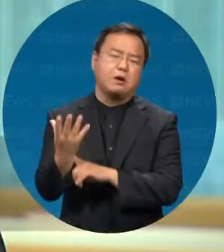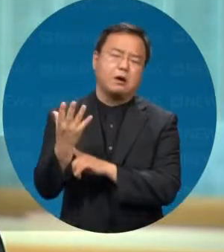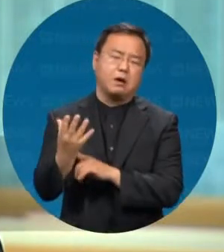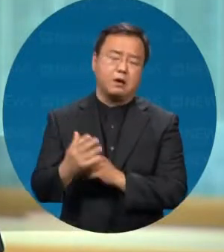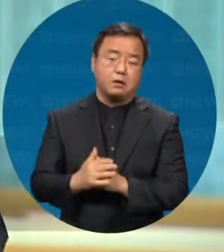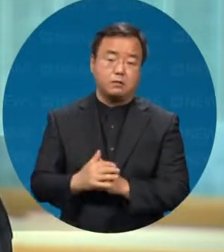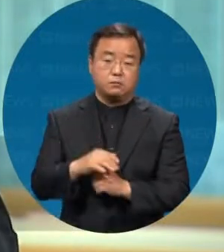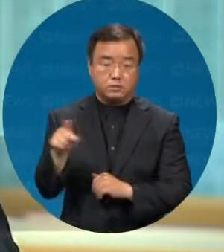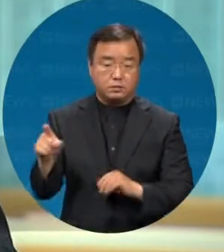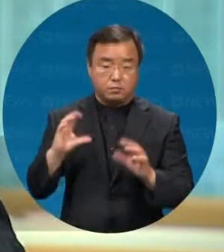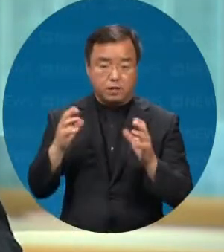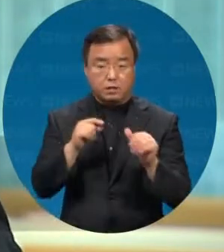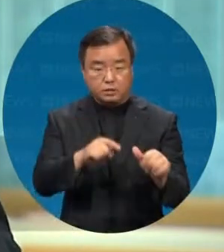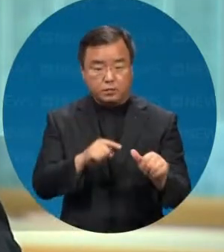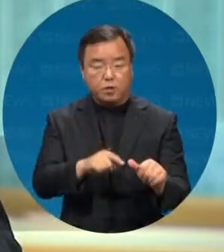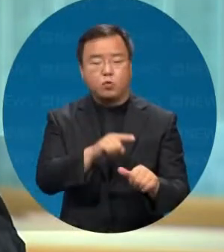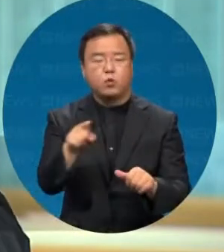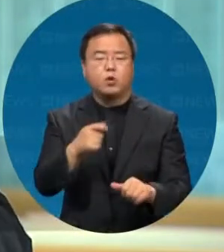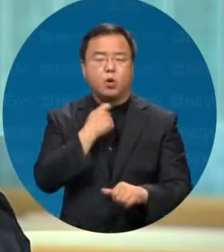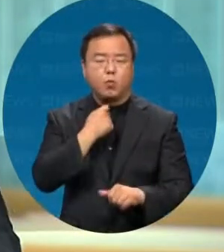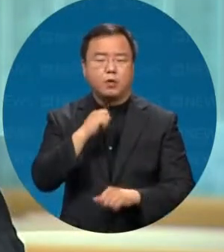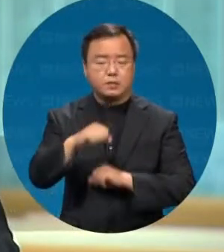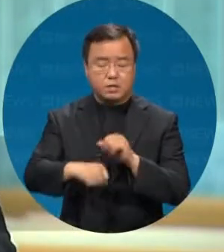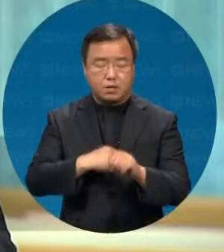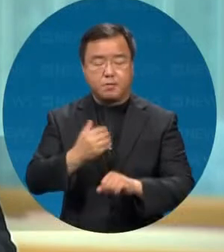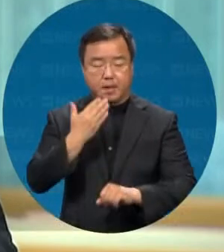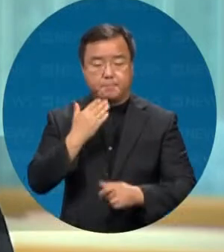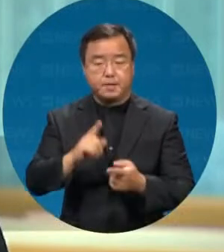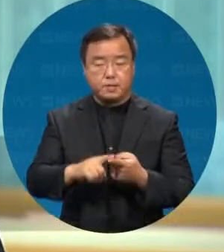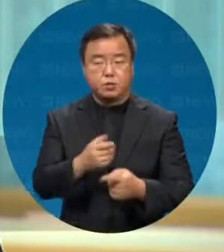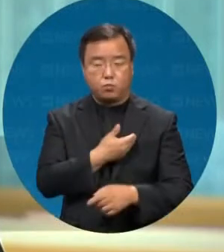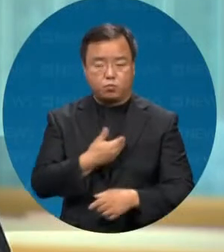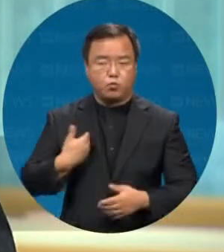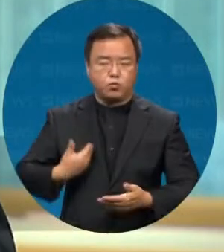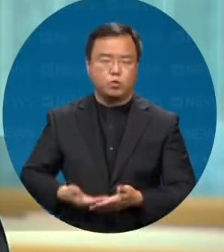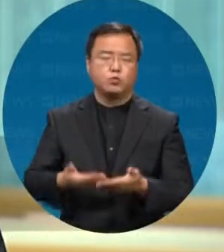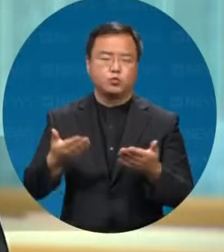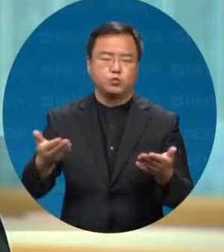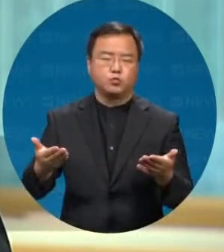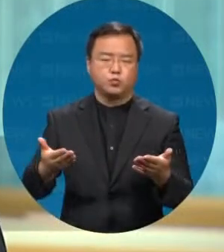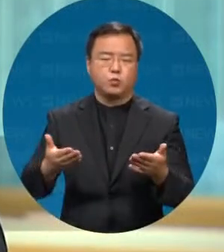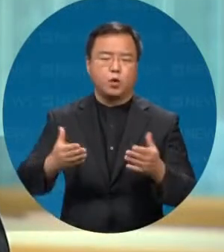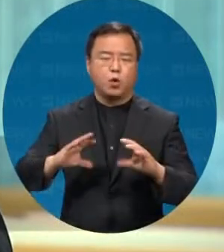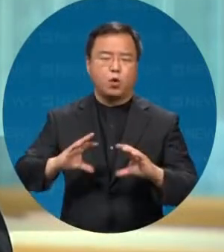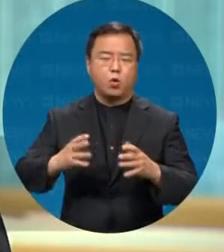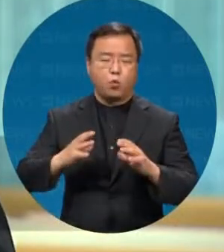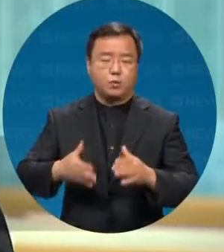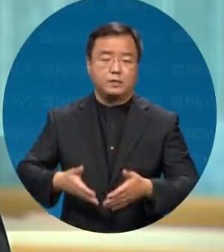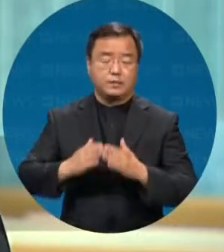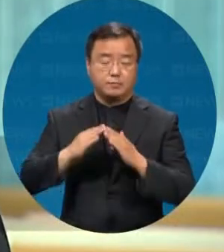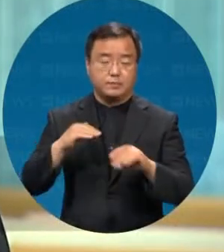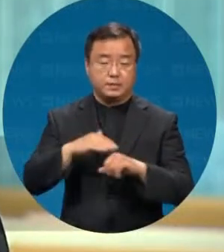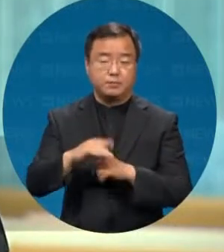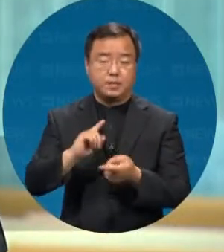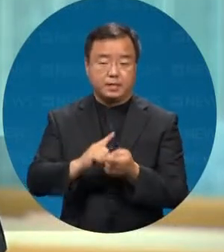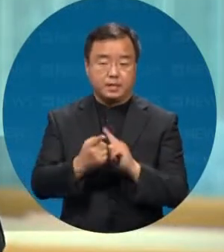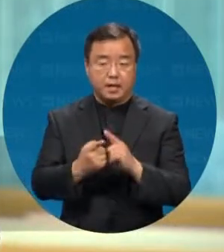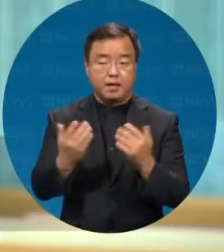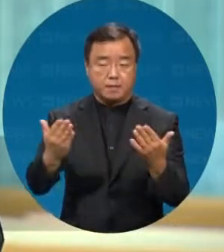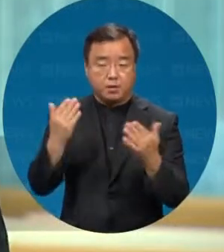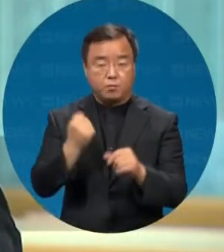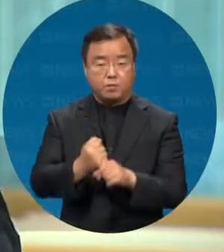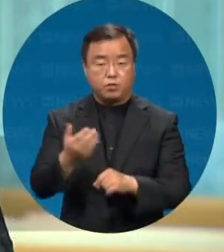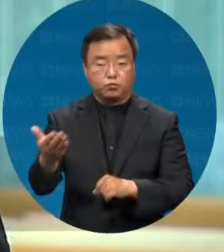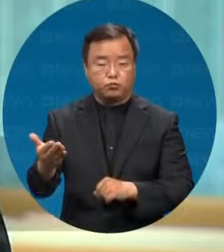아이들에게는 그러면 니네가 하고 싶은 자유를 최대한 보장해주는 대안은 공립형 대안학교를 만들어주겠다.